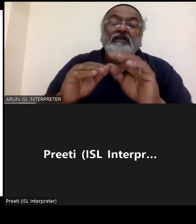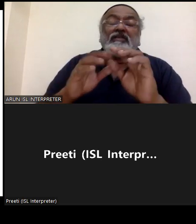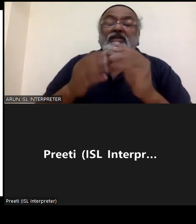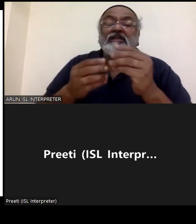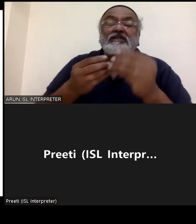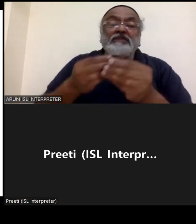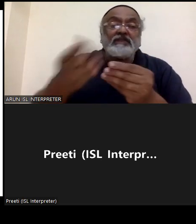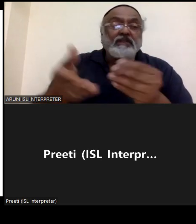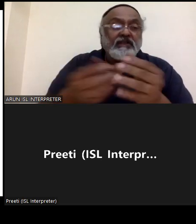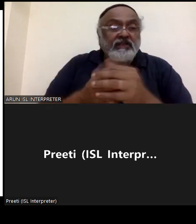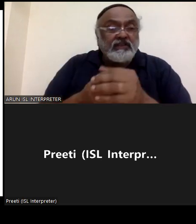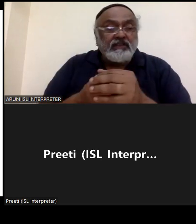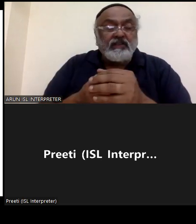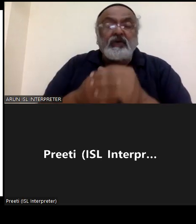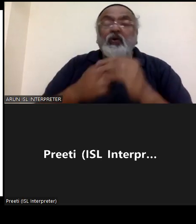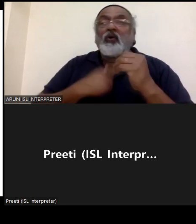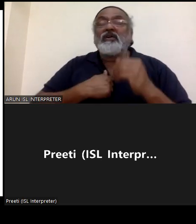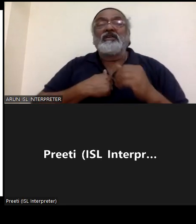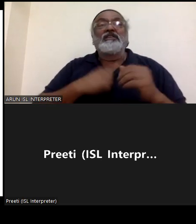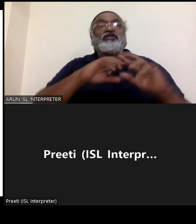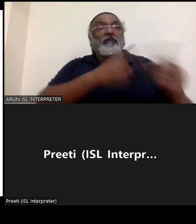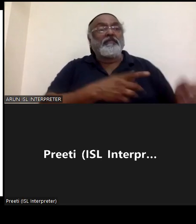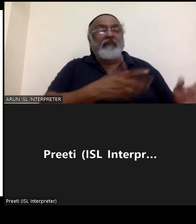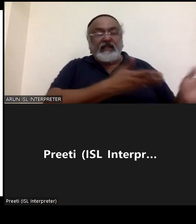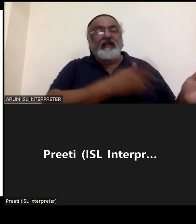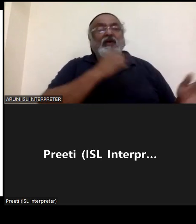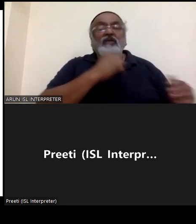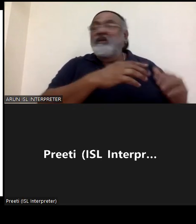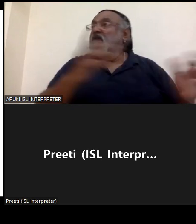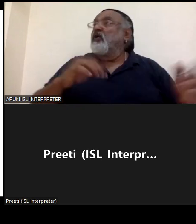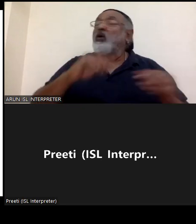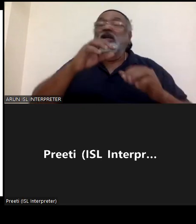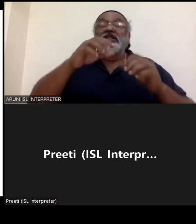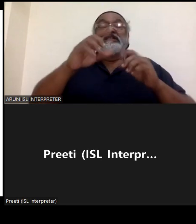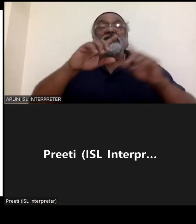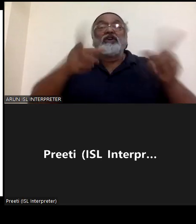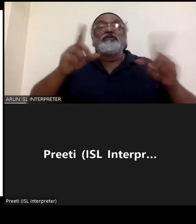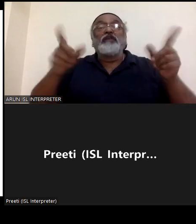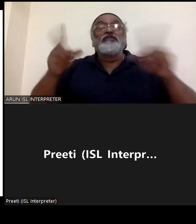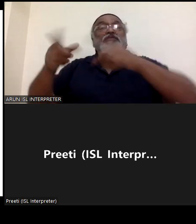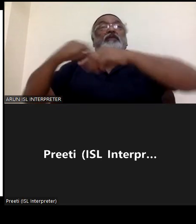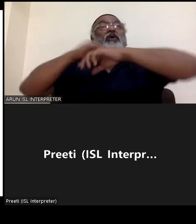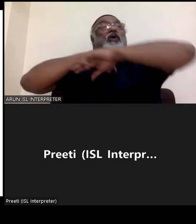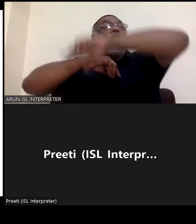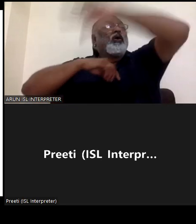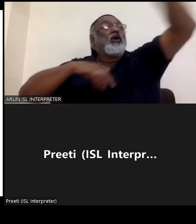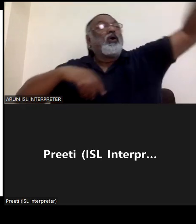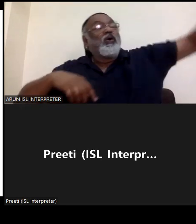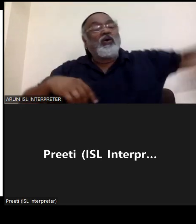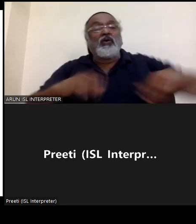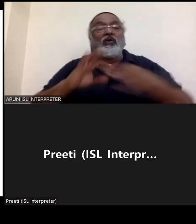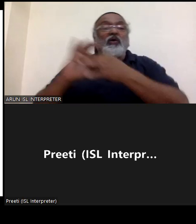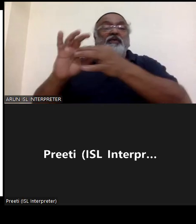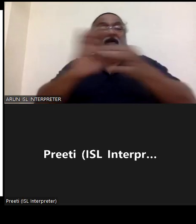का दुकानदार दूसरे कॉलोनी का दुकानदार, पूरे शहर के अलग अलग कॉलोनी का दुकानदार एक साथ आके कोऑपरेटिव बना लेते